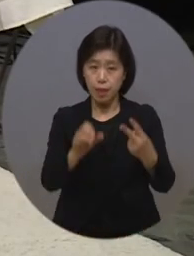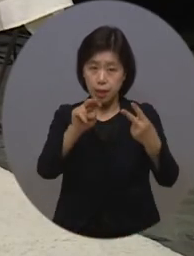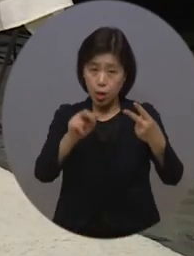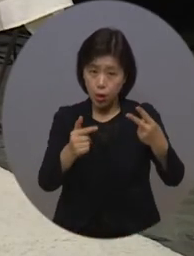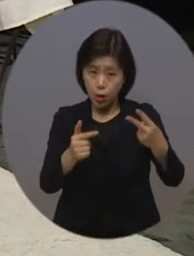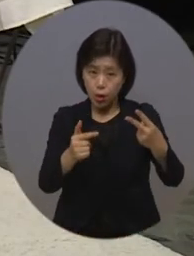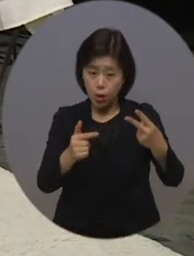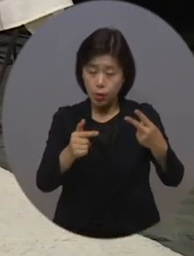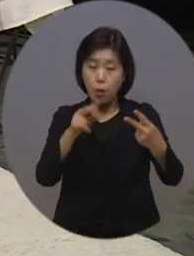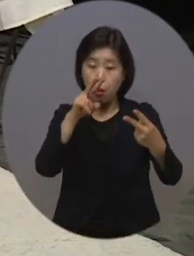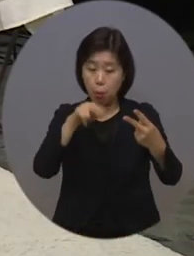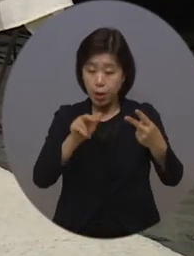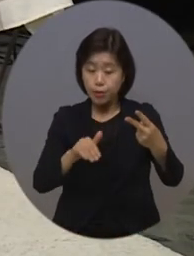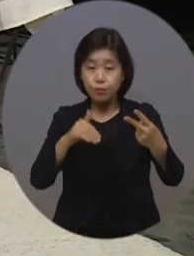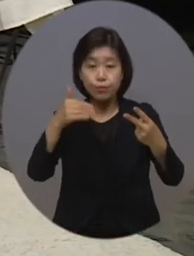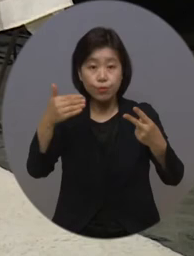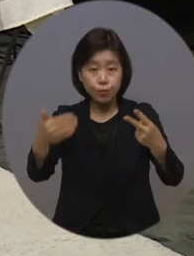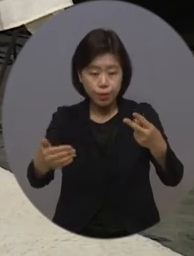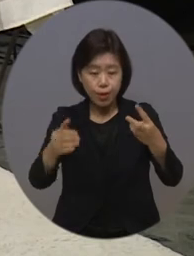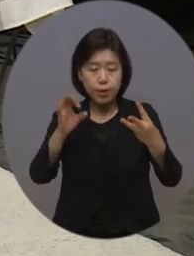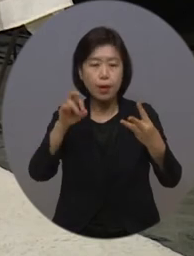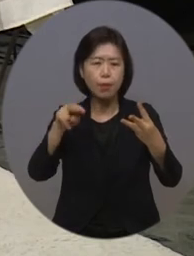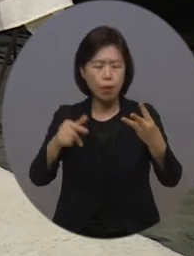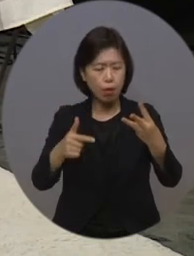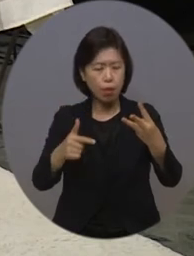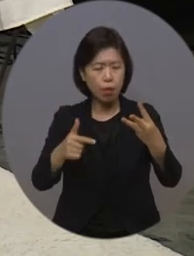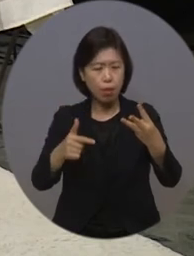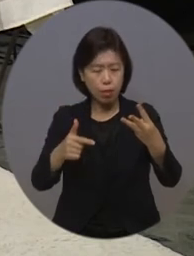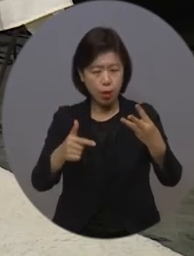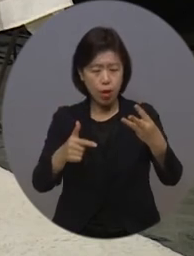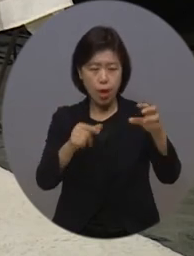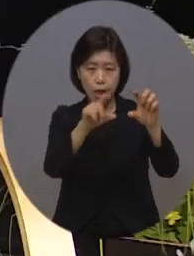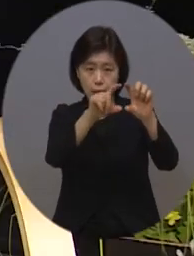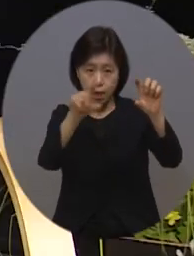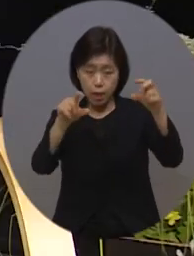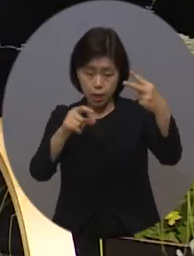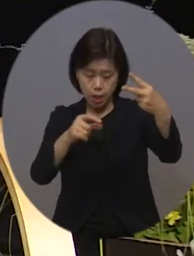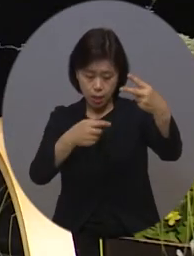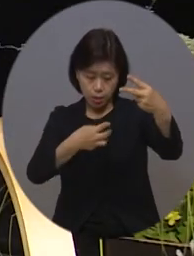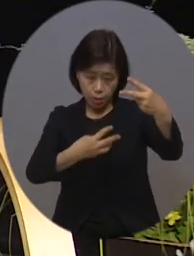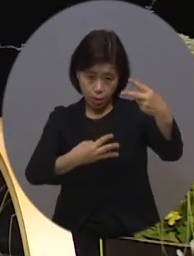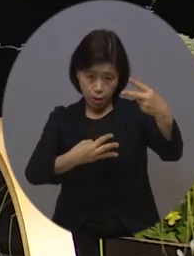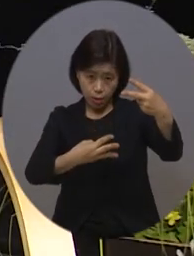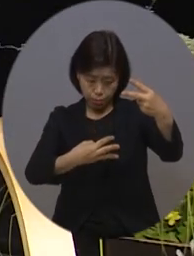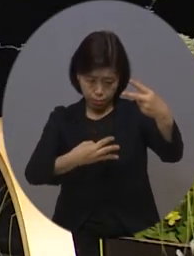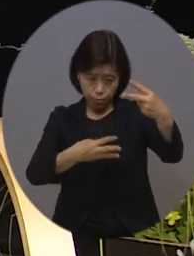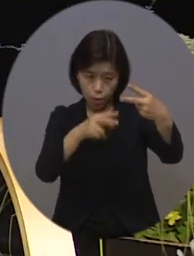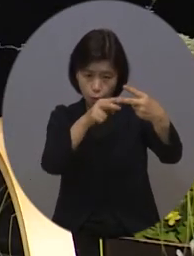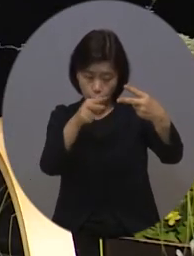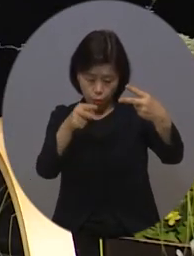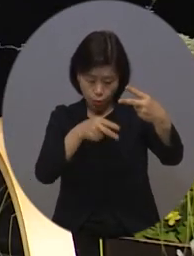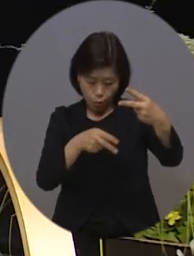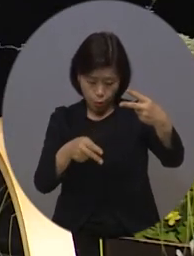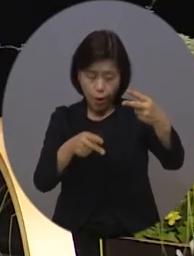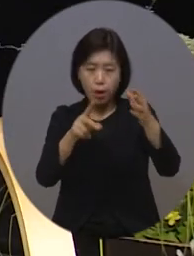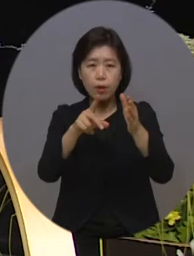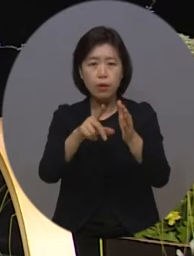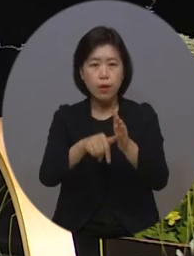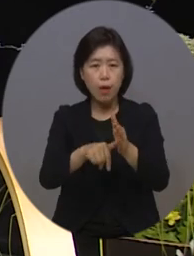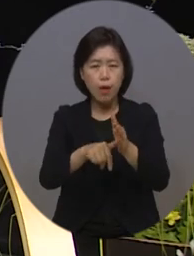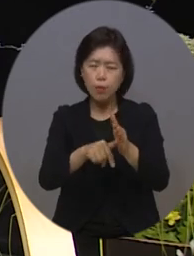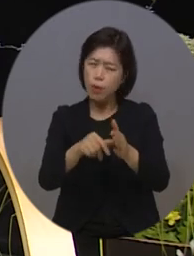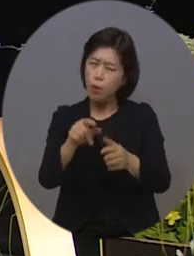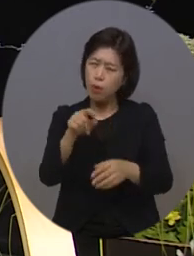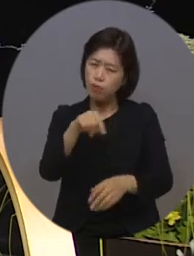하면 무언가 잔뜩 생략된 느낌을 대면하게 됩니다. 성대나 목젖이나 입술을 움직이려